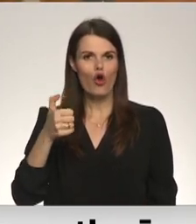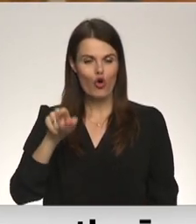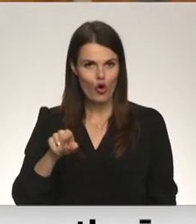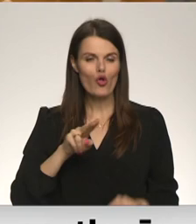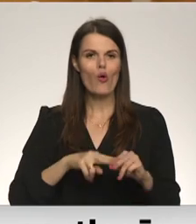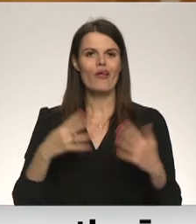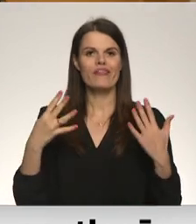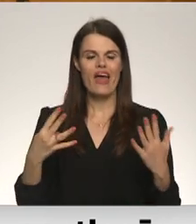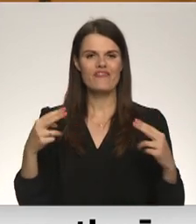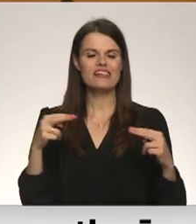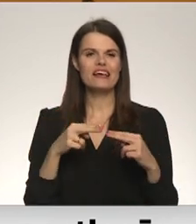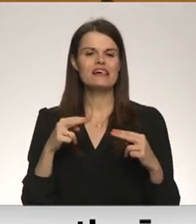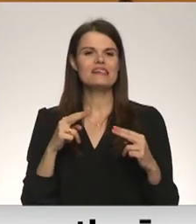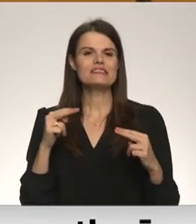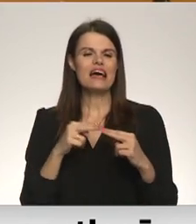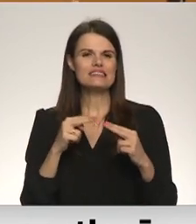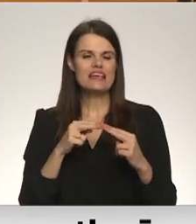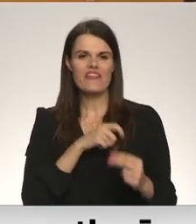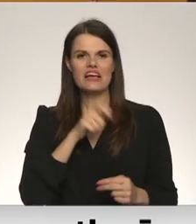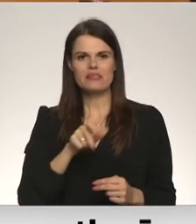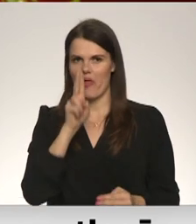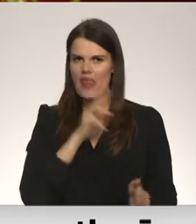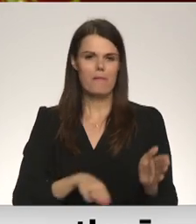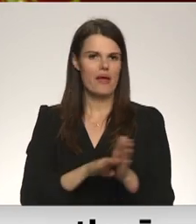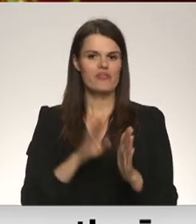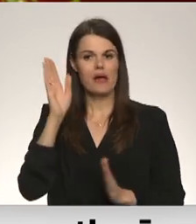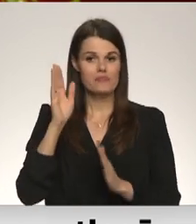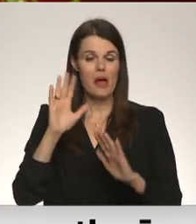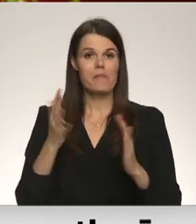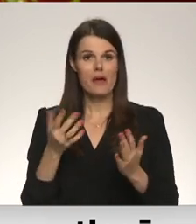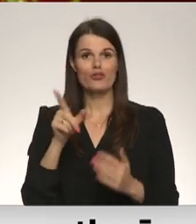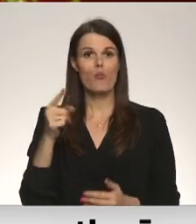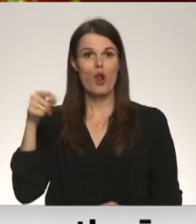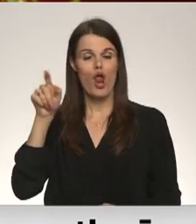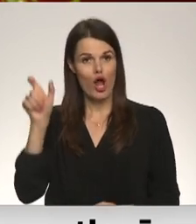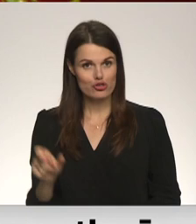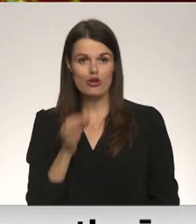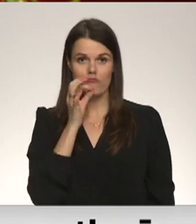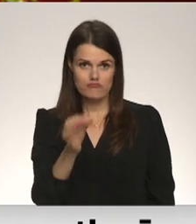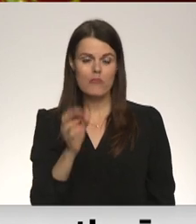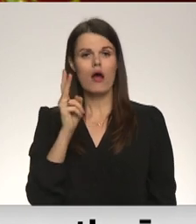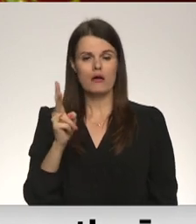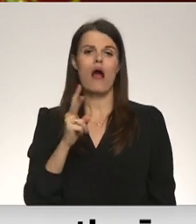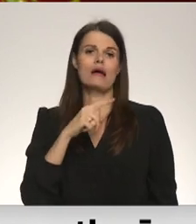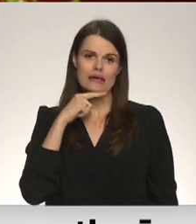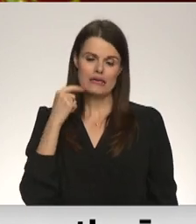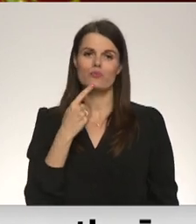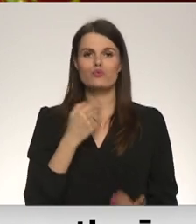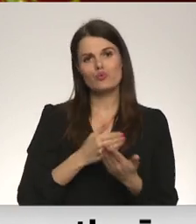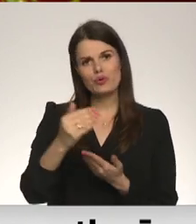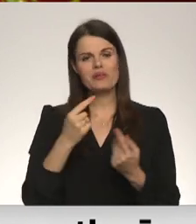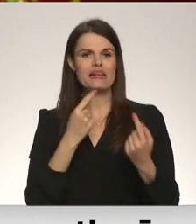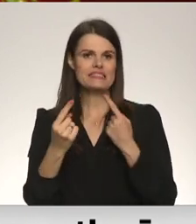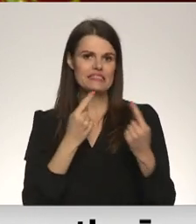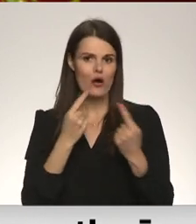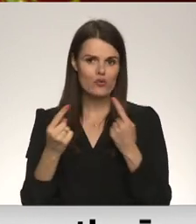balsojumā nepiedalījās. Ministrs Pleša, komentējot domas lēmumu, pauda apņēmību turpināt sarunas ar pašvaldību, lai trūkumus